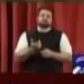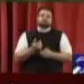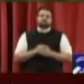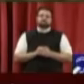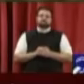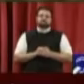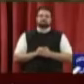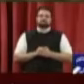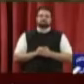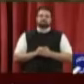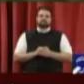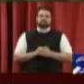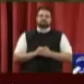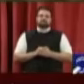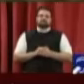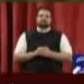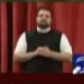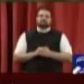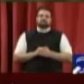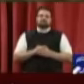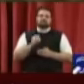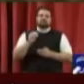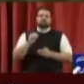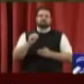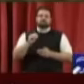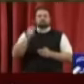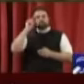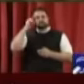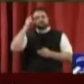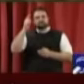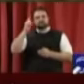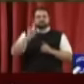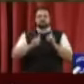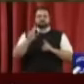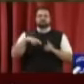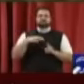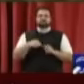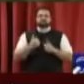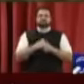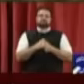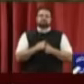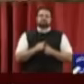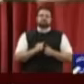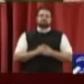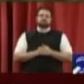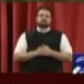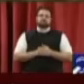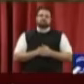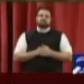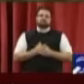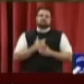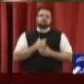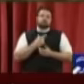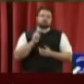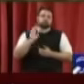asta e că noi avem impresia că dacă e prieten, dar n-ai de unde să știi ce face omul cu bani, în ce direcții să